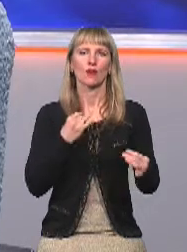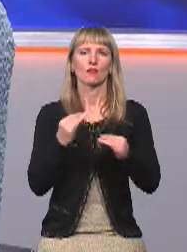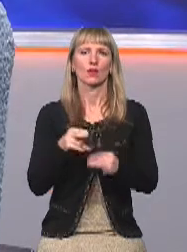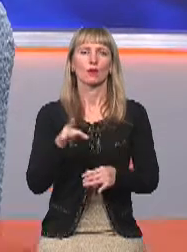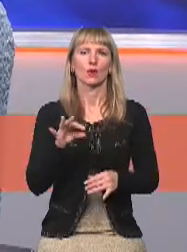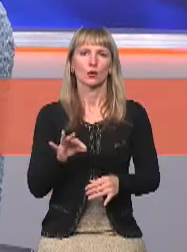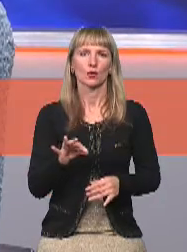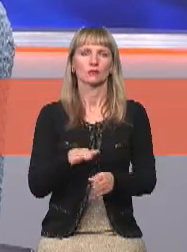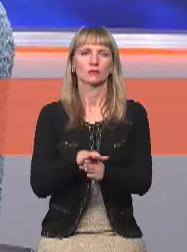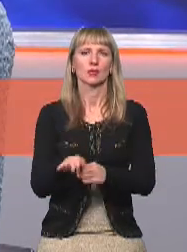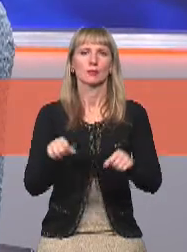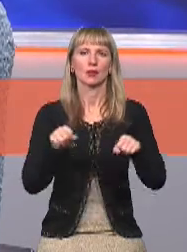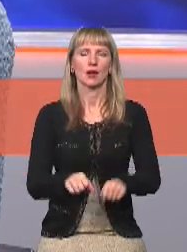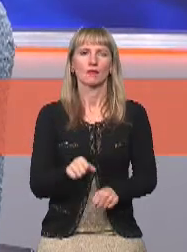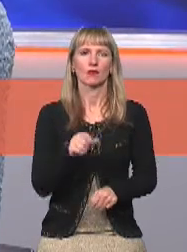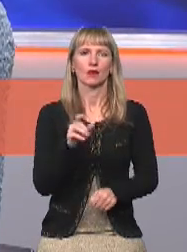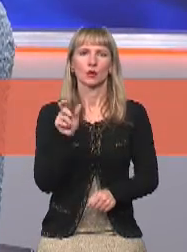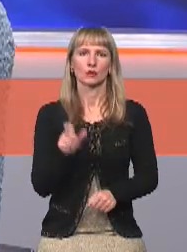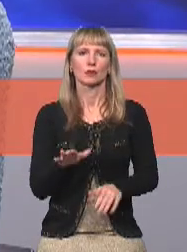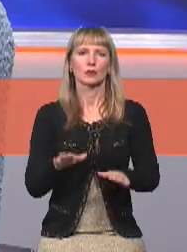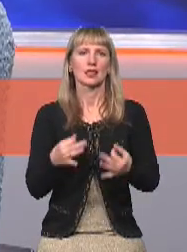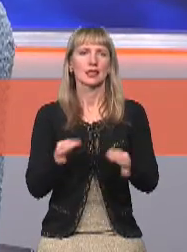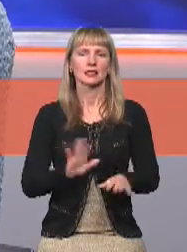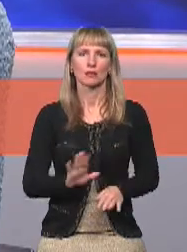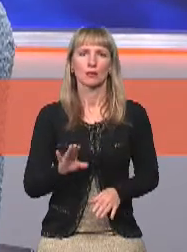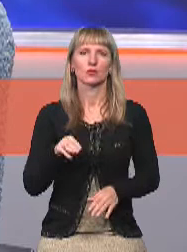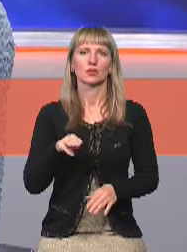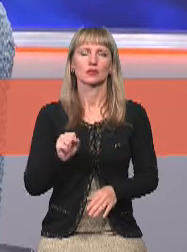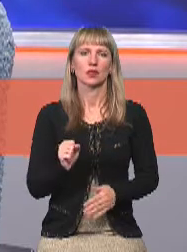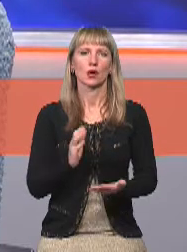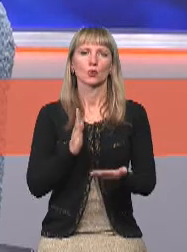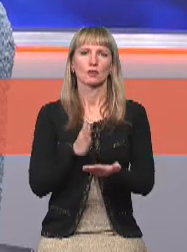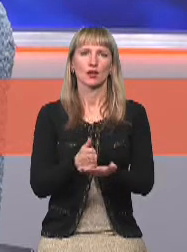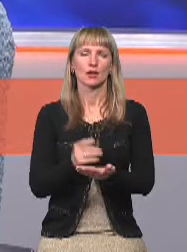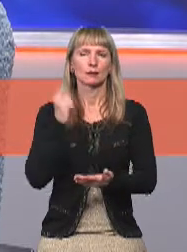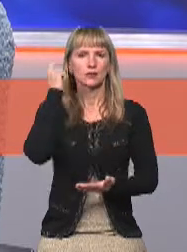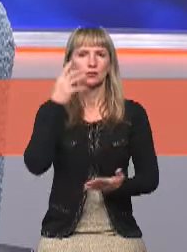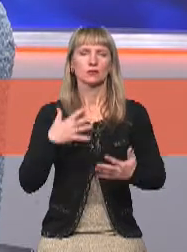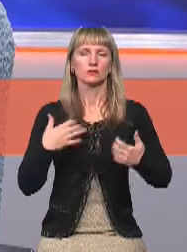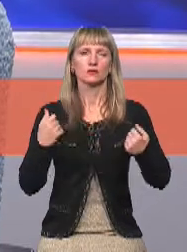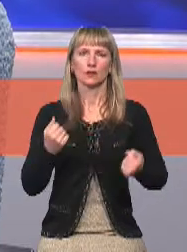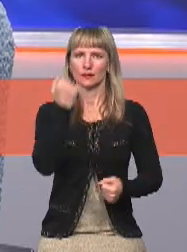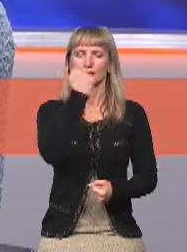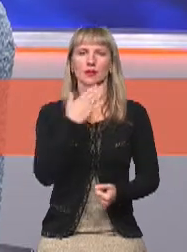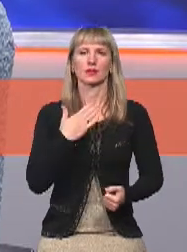про дотримання прав людини у місцях несвободи та у сфері психічного здоров'я.